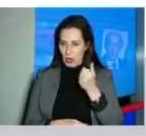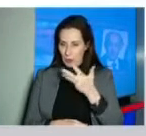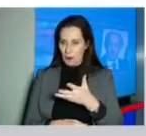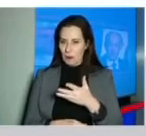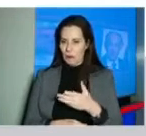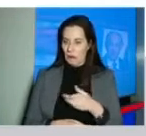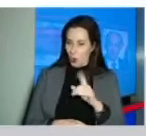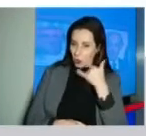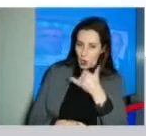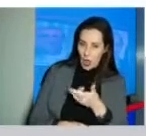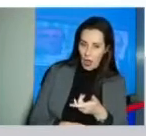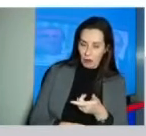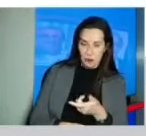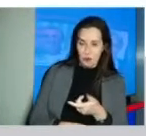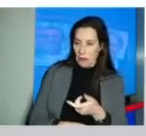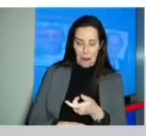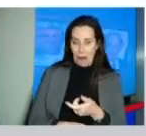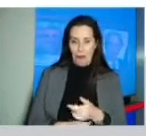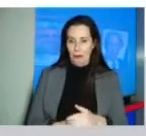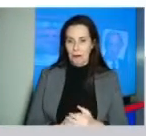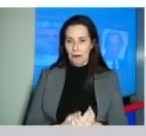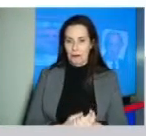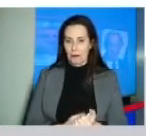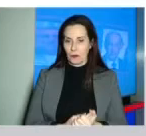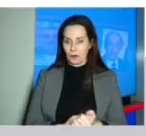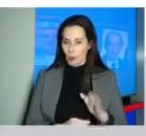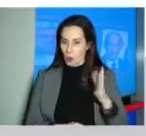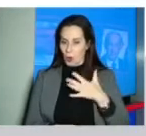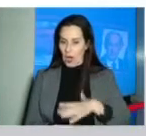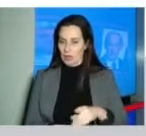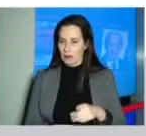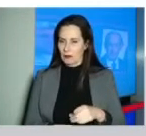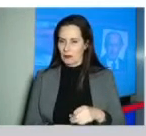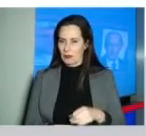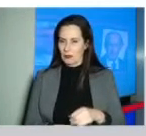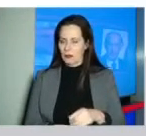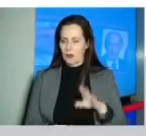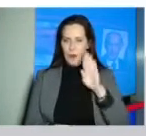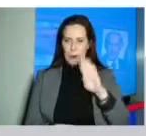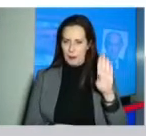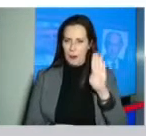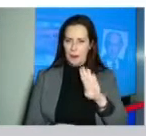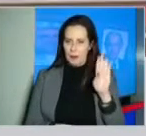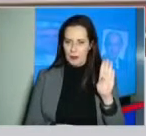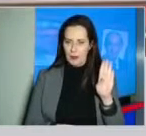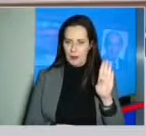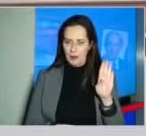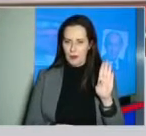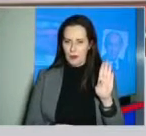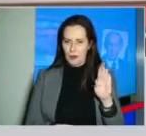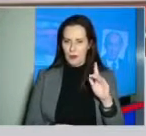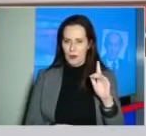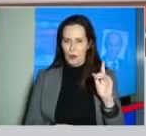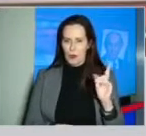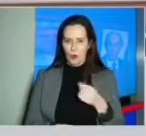פעמים. לא? לא קיבלת ממנו שיחות טלפון? לא קיבלתי, לא קיבלתי, בוא נאמר ככה. הוא היה מחזר מאוד נילב, איך זה? תראו, נתניהו, כולם